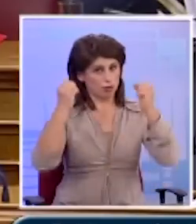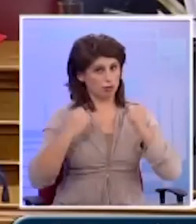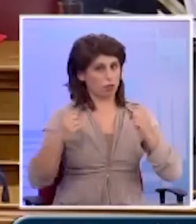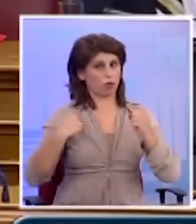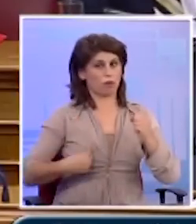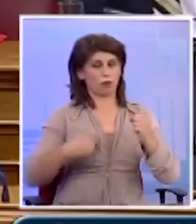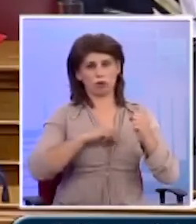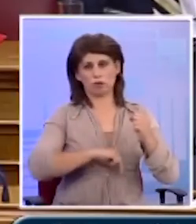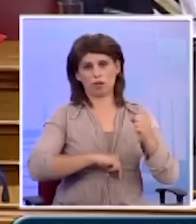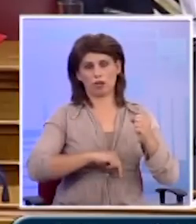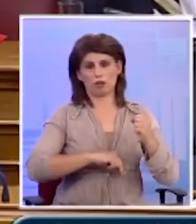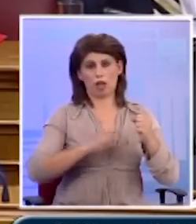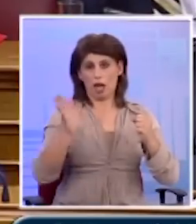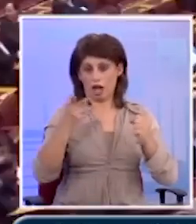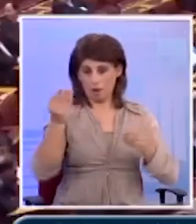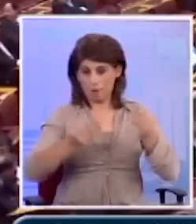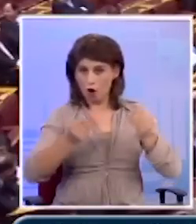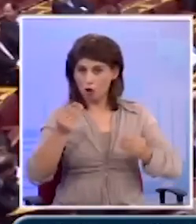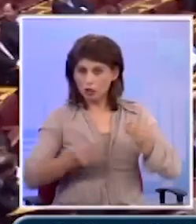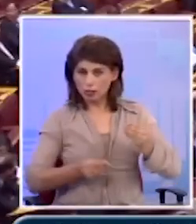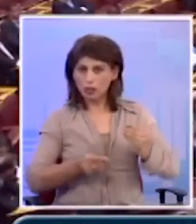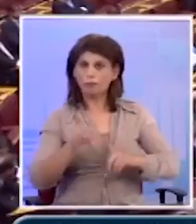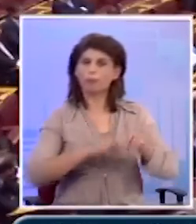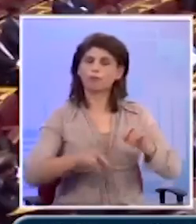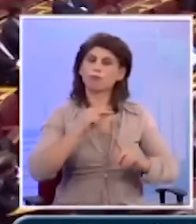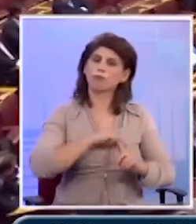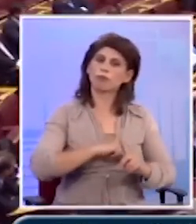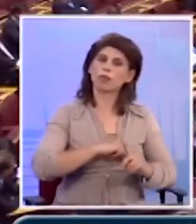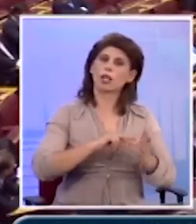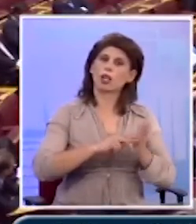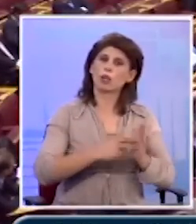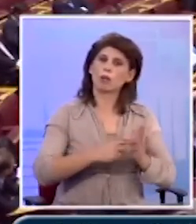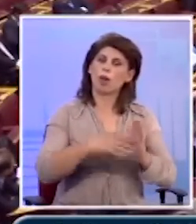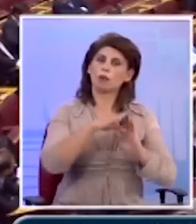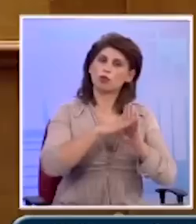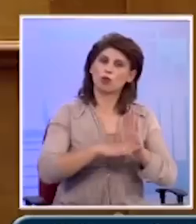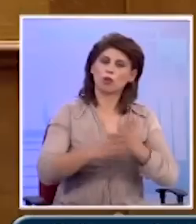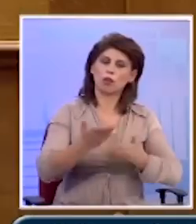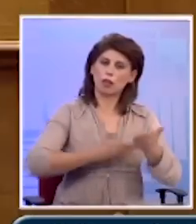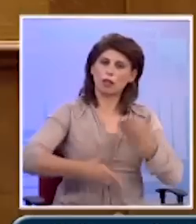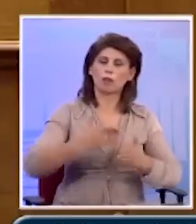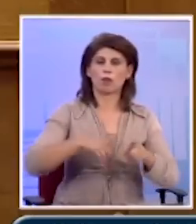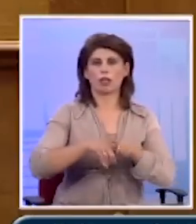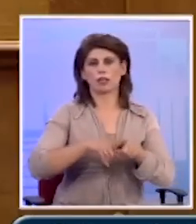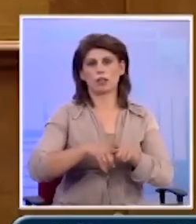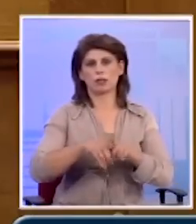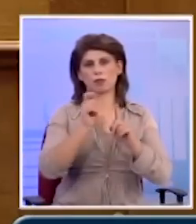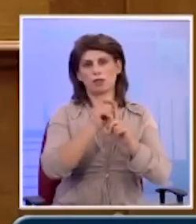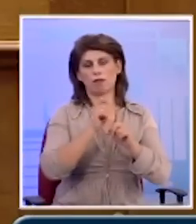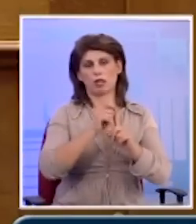δημοσίου συμφέροντος, αν συνυπολογιστεί ποιος ωφελείται οικονομικά από τους όρους και τα ανταλλάγματα που αφορούν την ψηφιακή